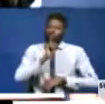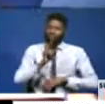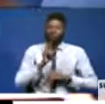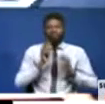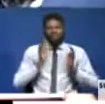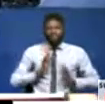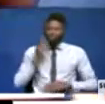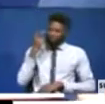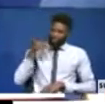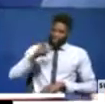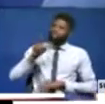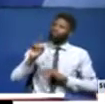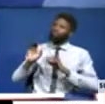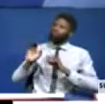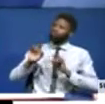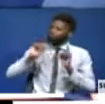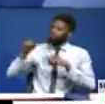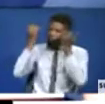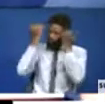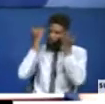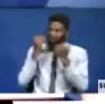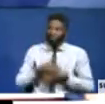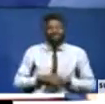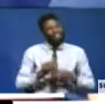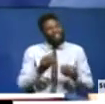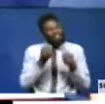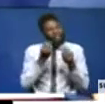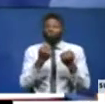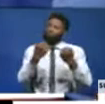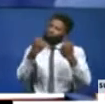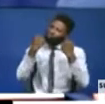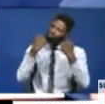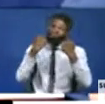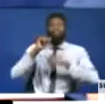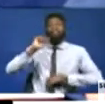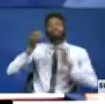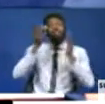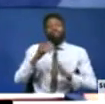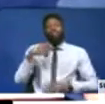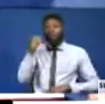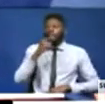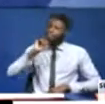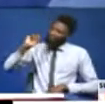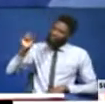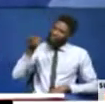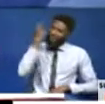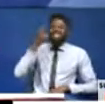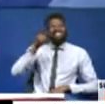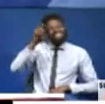the few gallant Kenyans who are supposed to be rewarded by His Excellency the President on the